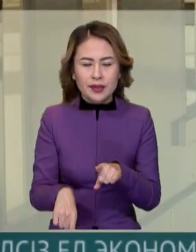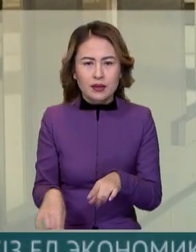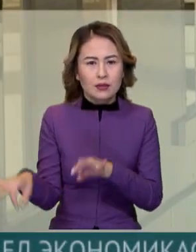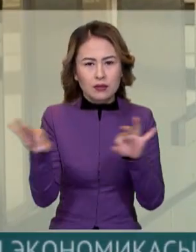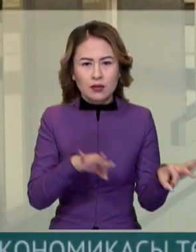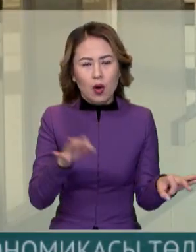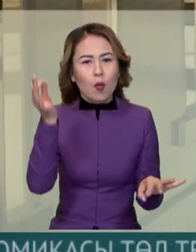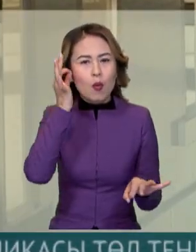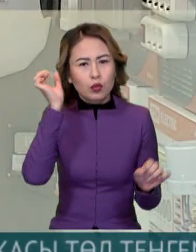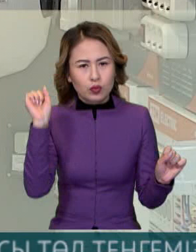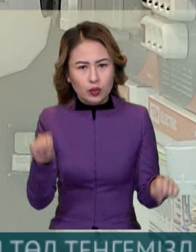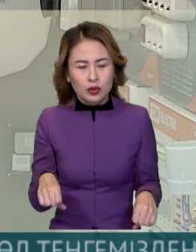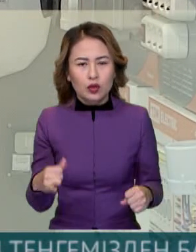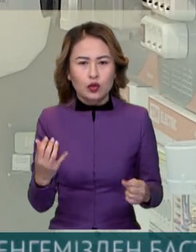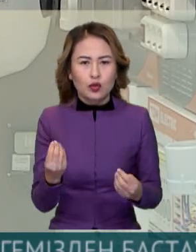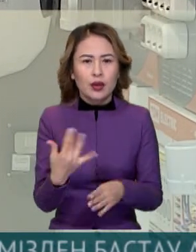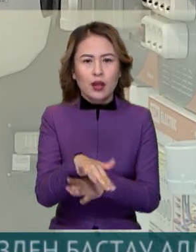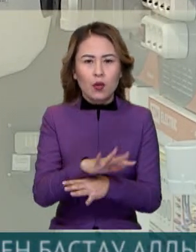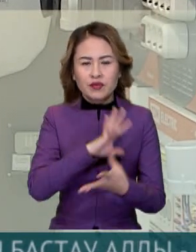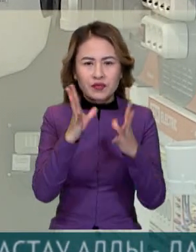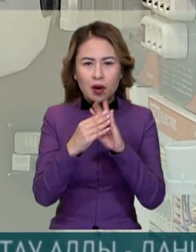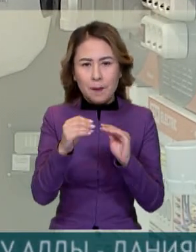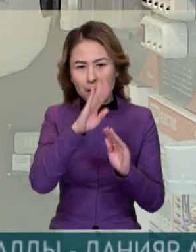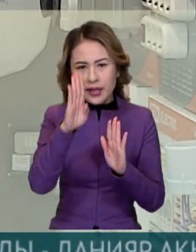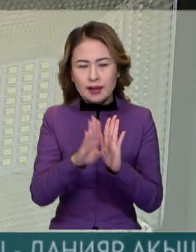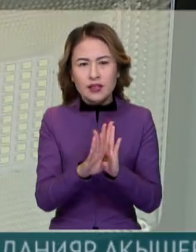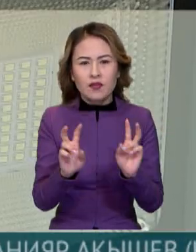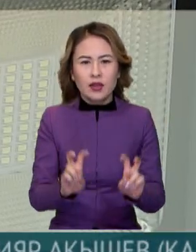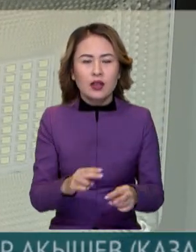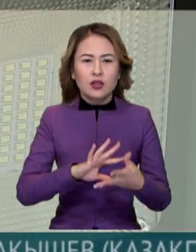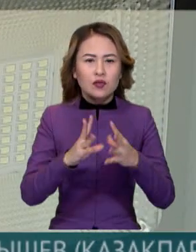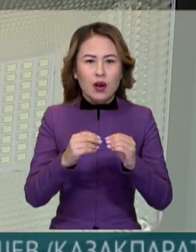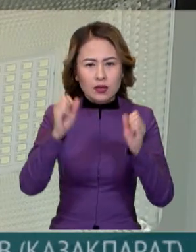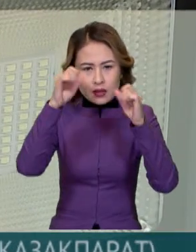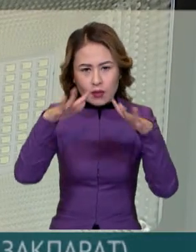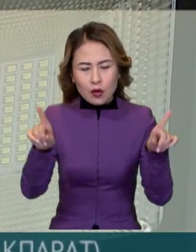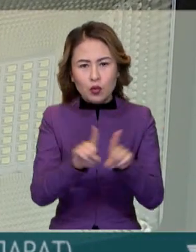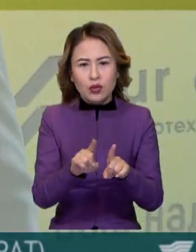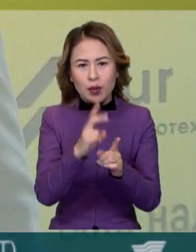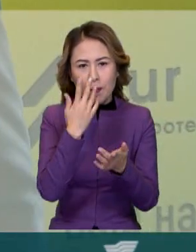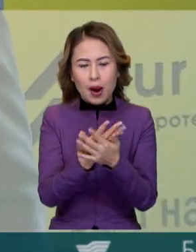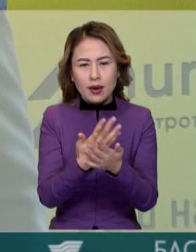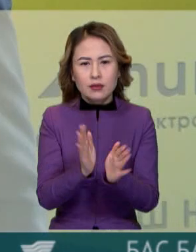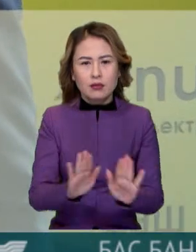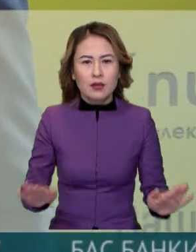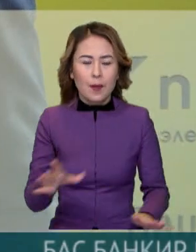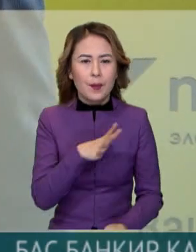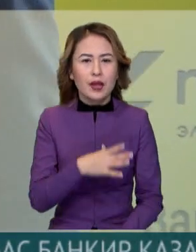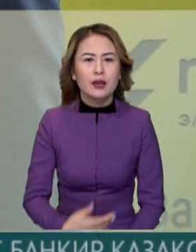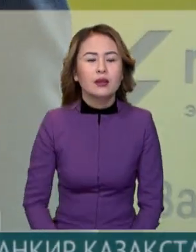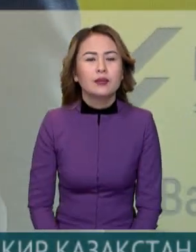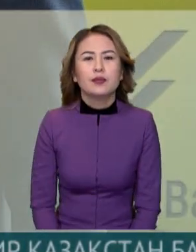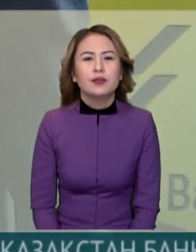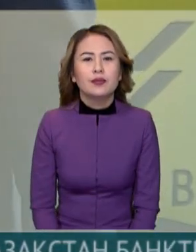қажеттігін ескерте алады. Тағы далаға подъезге қойылатын үнемдегі шақылды шамдар да көрсетілді көрмеде. Электр